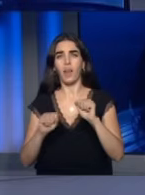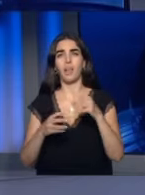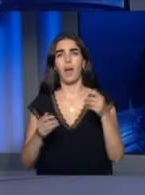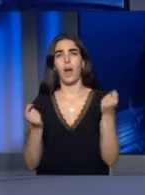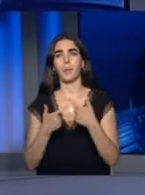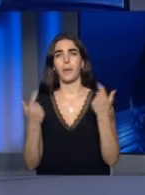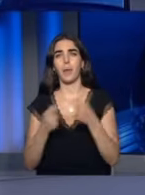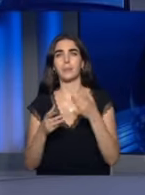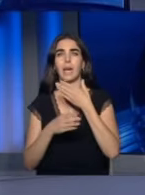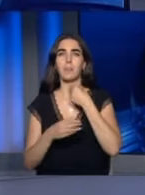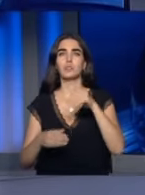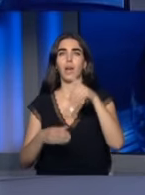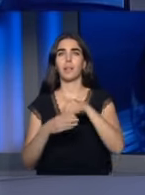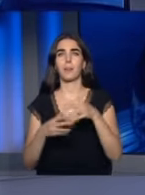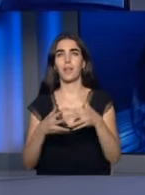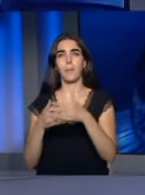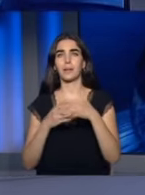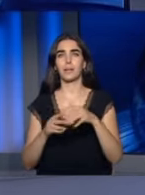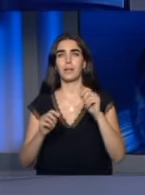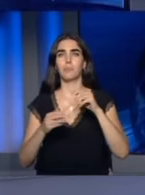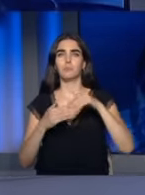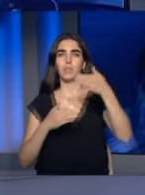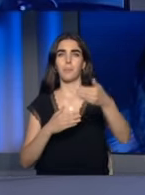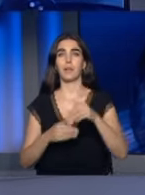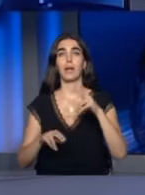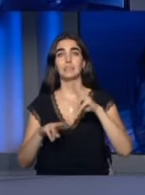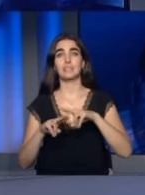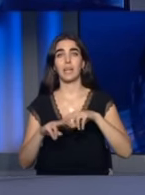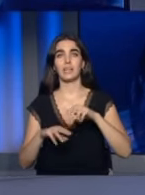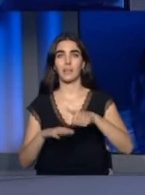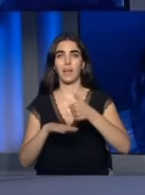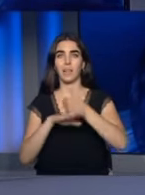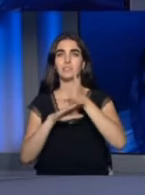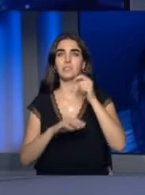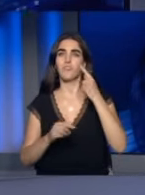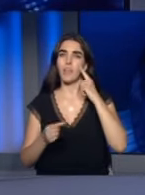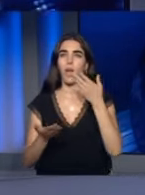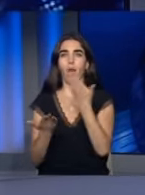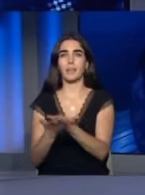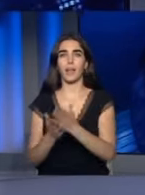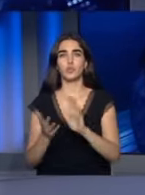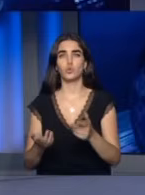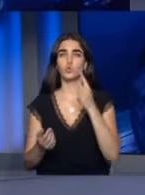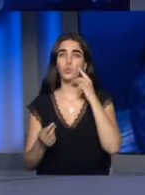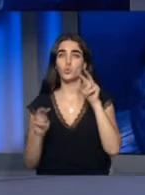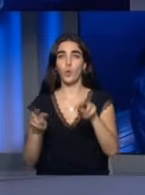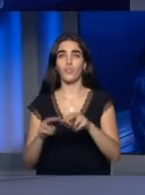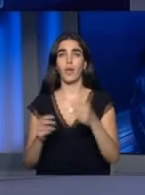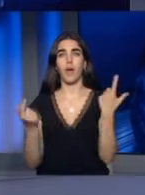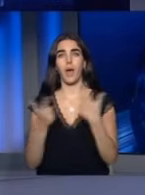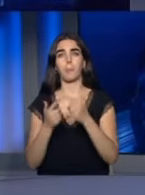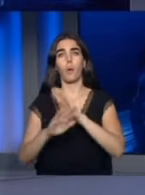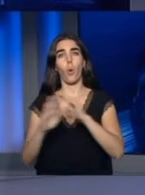الامريكيه المقبله نتنياهو يقول ندرس الاقتراحات اوساط المراقبه ضمن توقع انتهاء الحرب